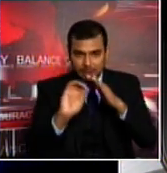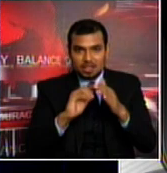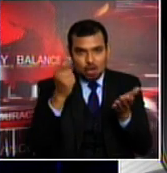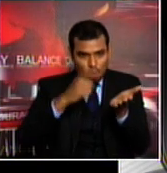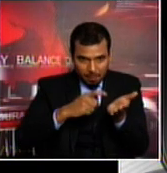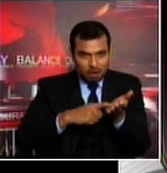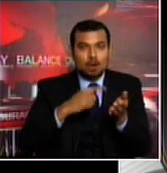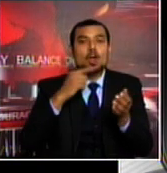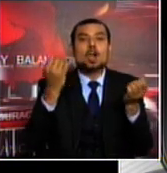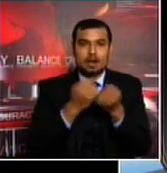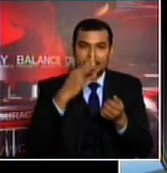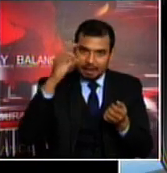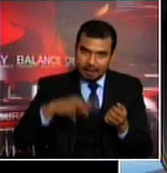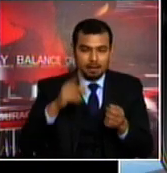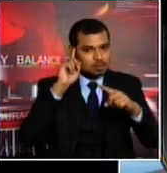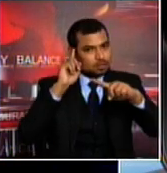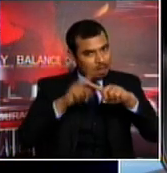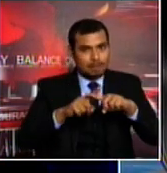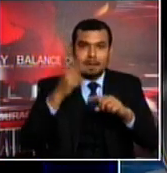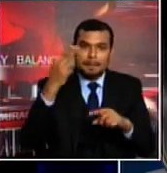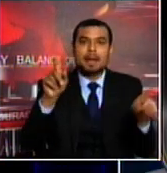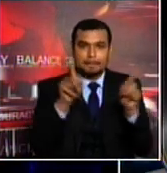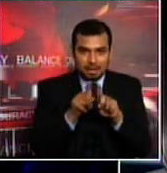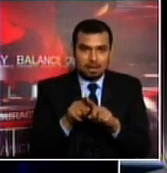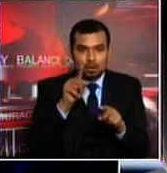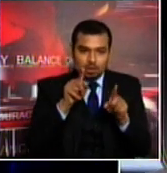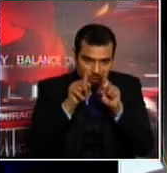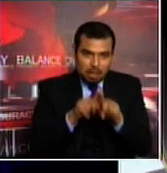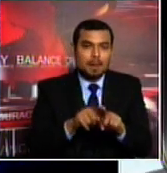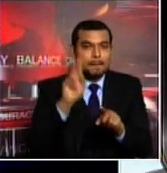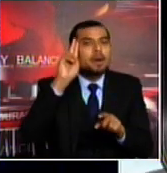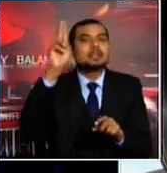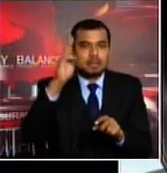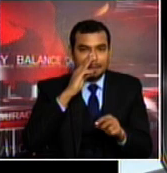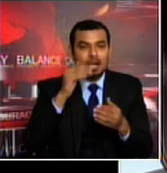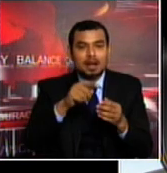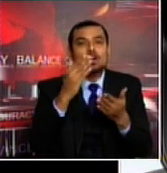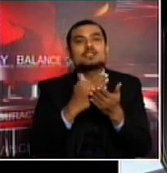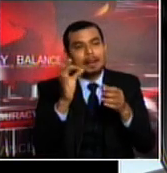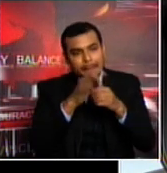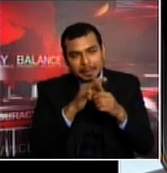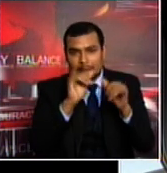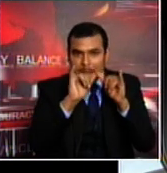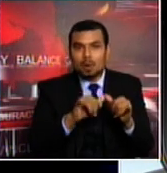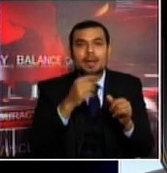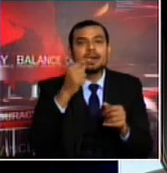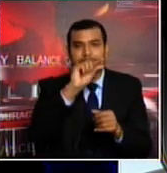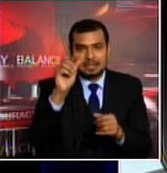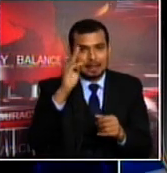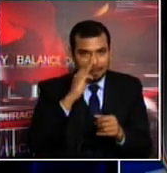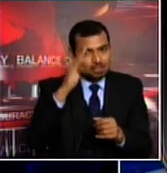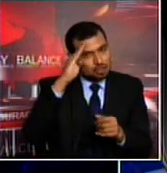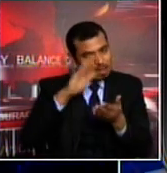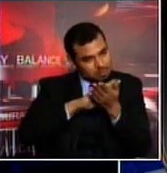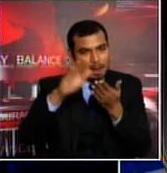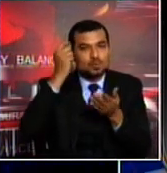नवीकरण नगर्ने निर्णय सकारात्मक भए पनि यससँगै भोलिका दिनमा यसलाई कसरी व्यवस्थापन गर्ने भन्नेमा सरकार